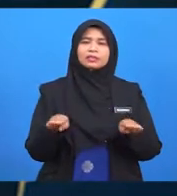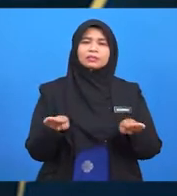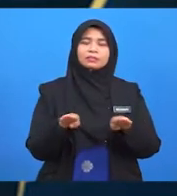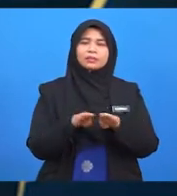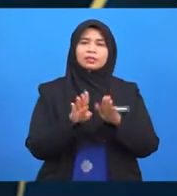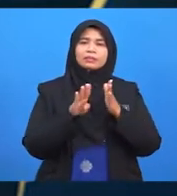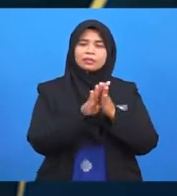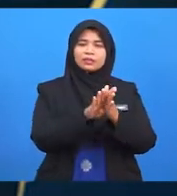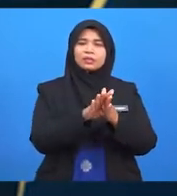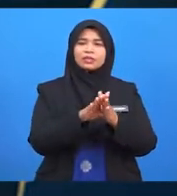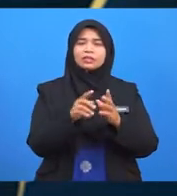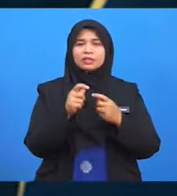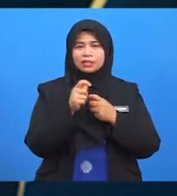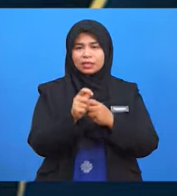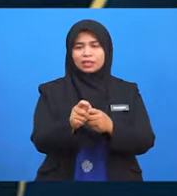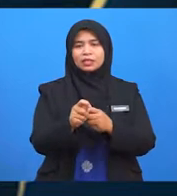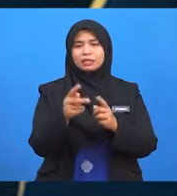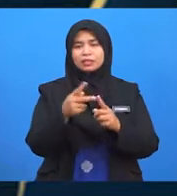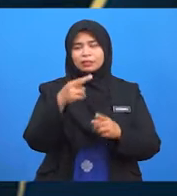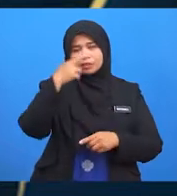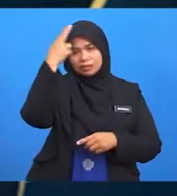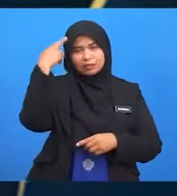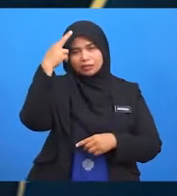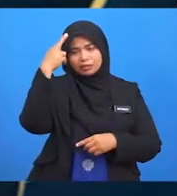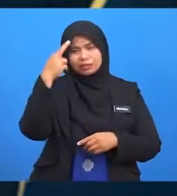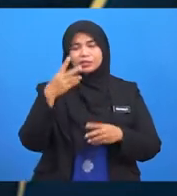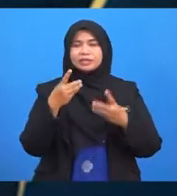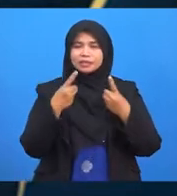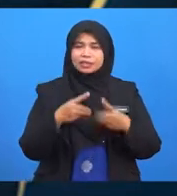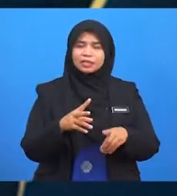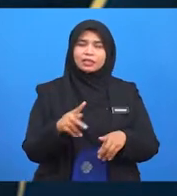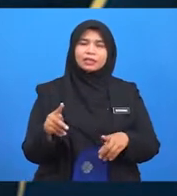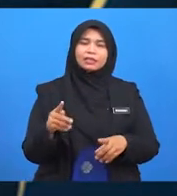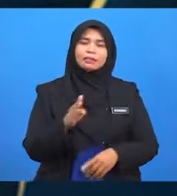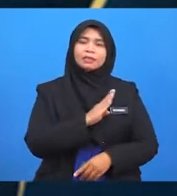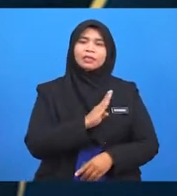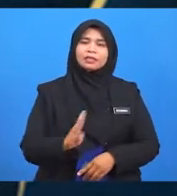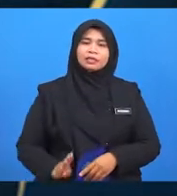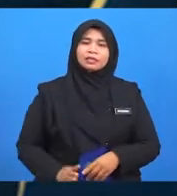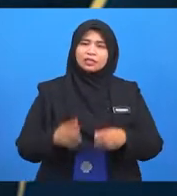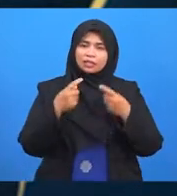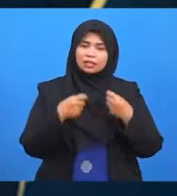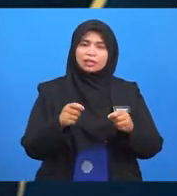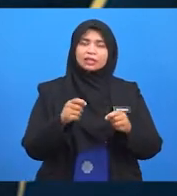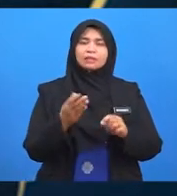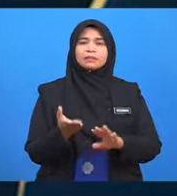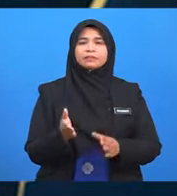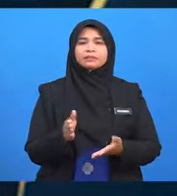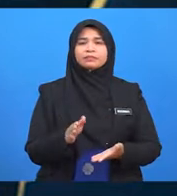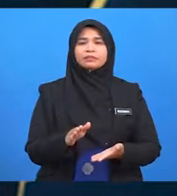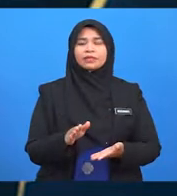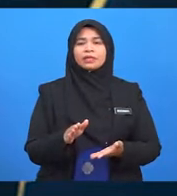bukti ketaatan kepada Rasulullah sallallahu alaihi wasallam sedangkan baginda telah pun meninggalkan